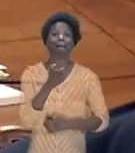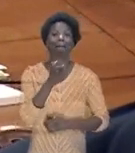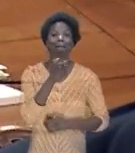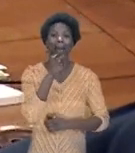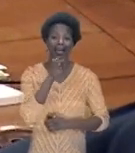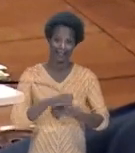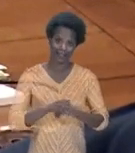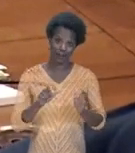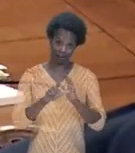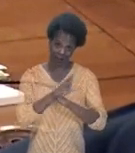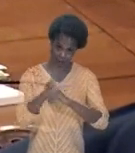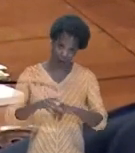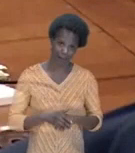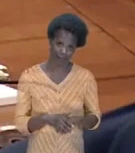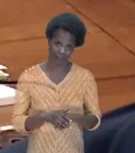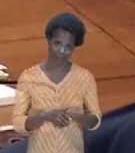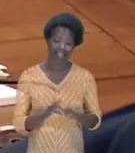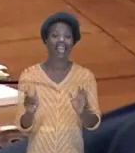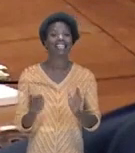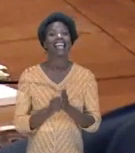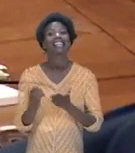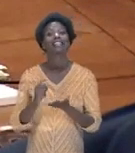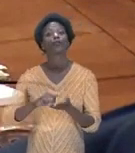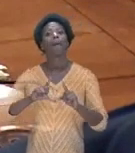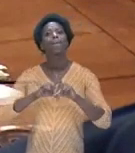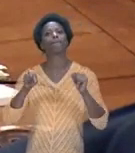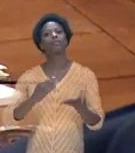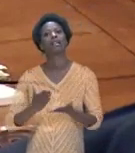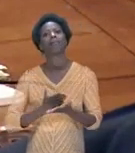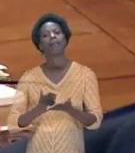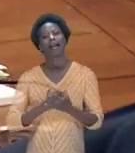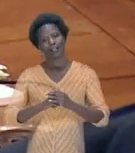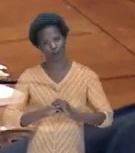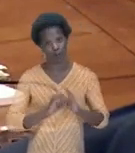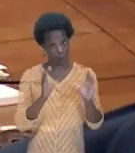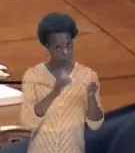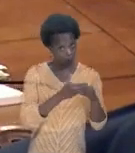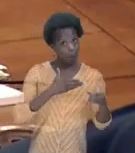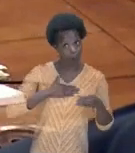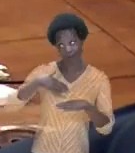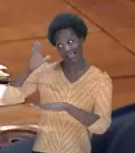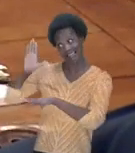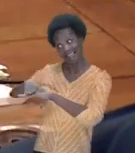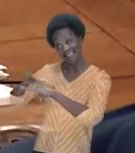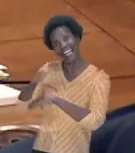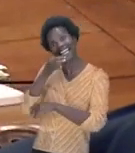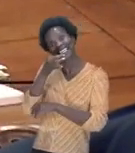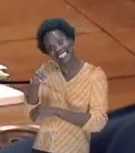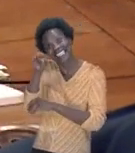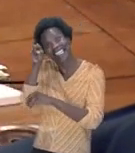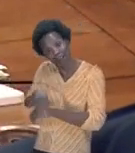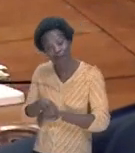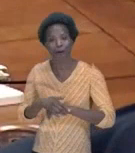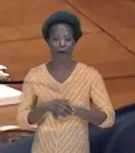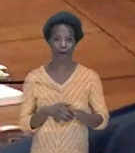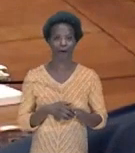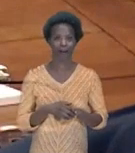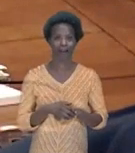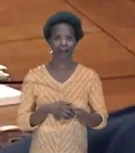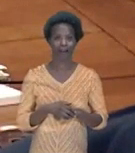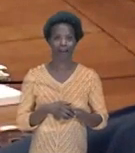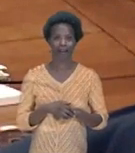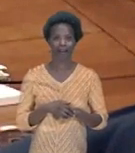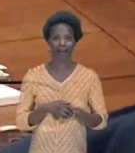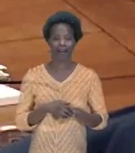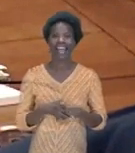de la préparation du budget, notre groupe vous avait suggéré de réduire le train de vie de la